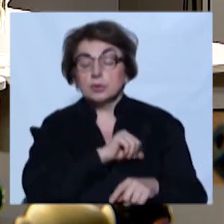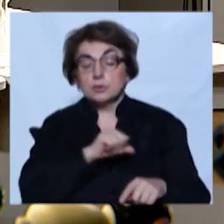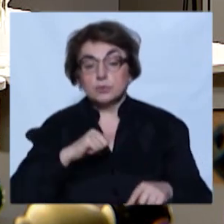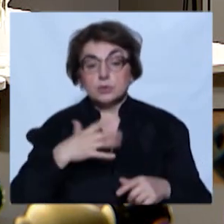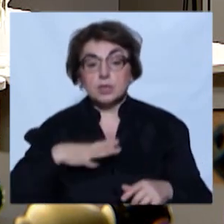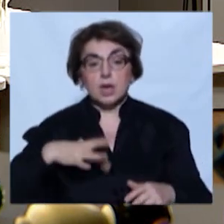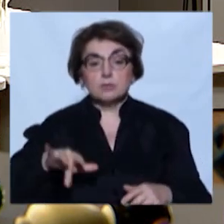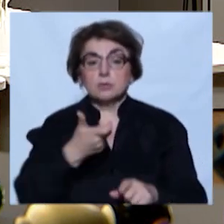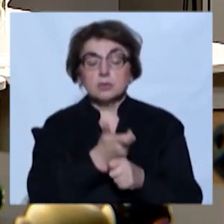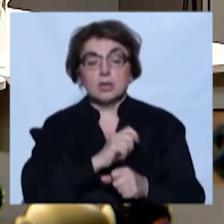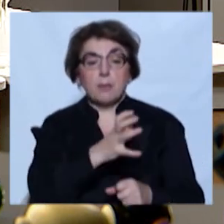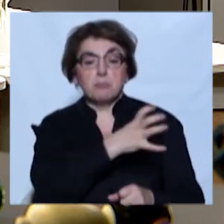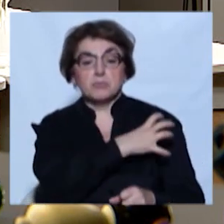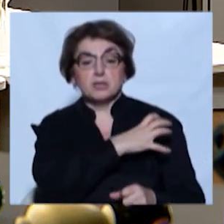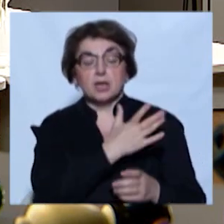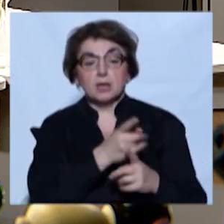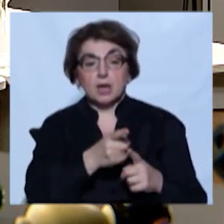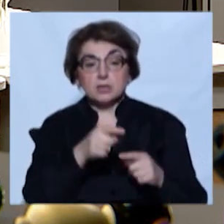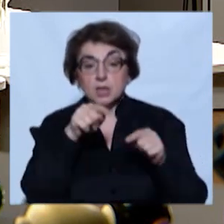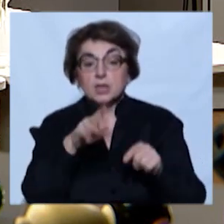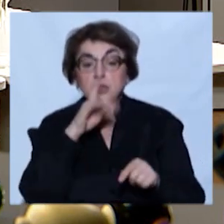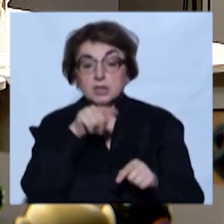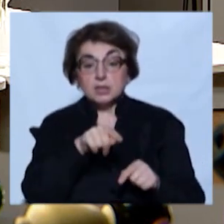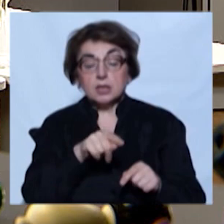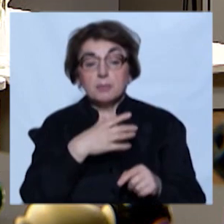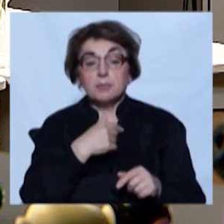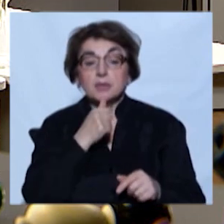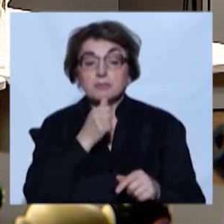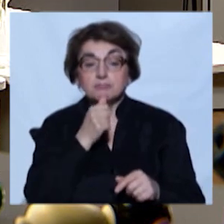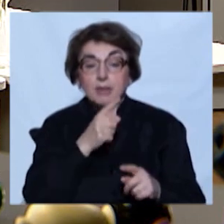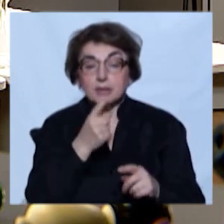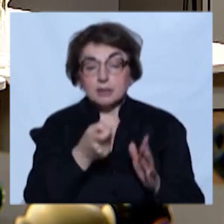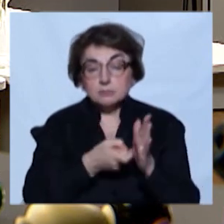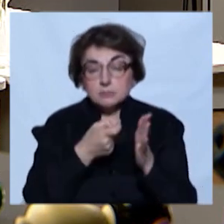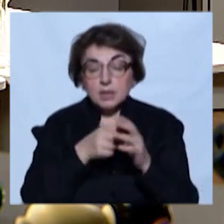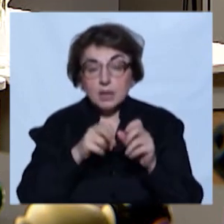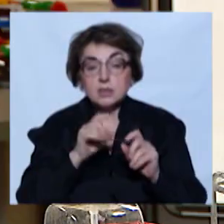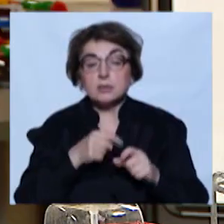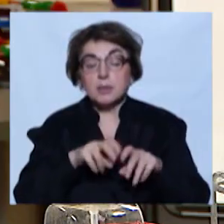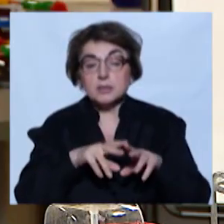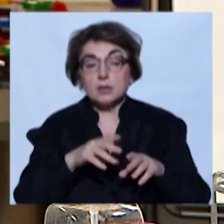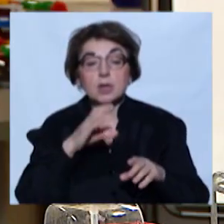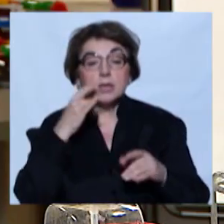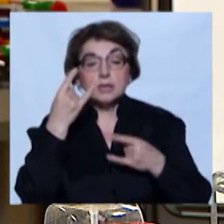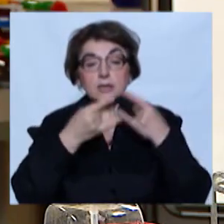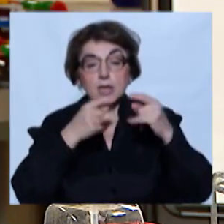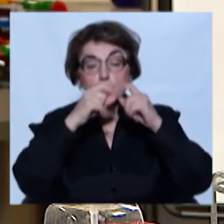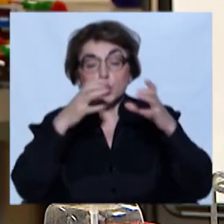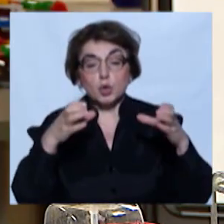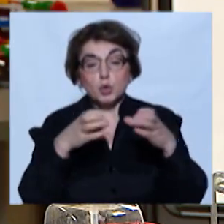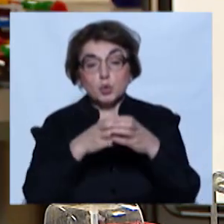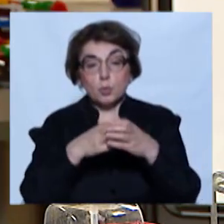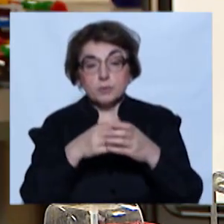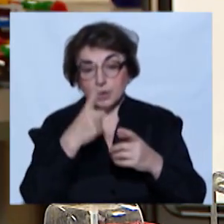წყლებით და მინდა პატარა კვლევა გააკეთო და მოამზადო პრეზენტაცია ტელესკოლის ჯგუფისთვის, სადაც მომაწვდი